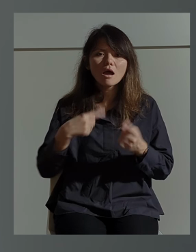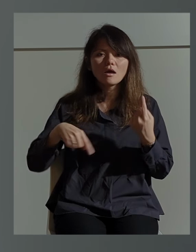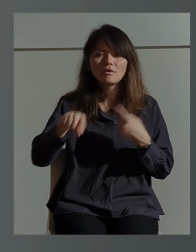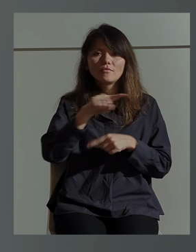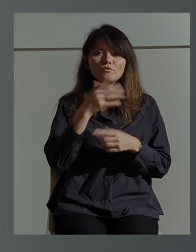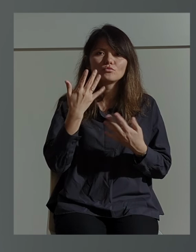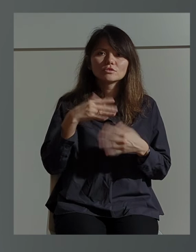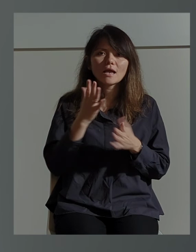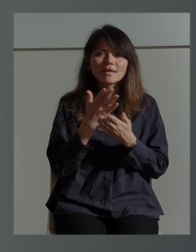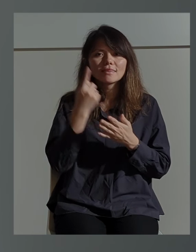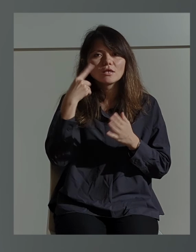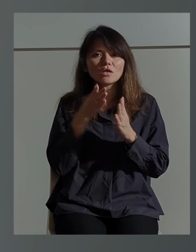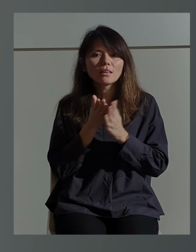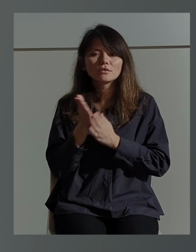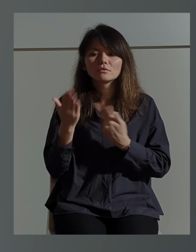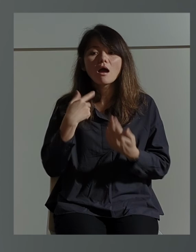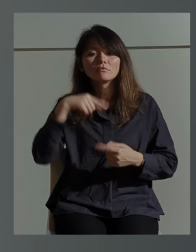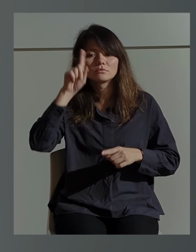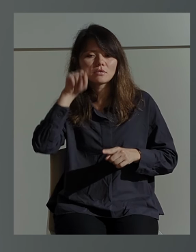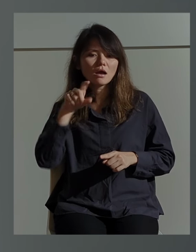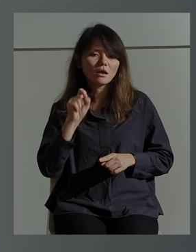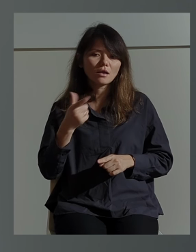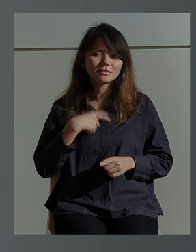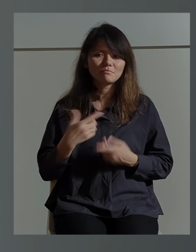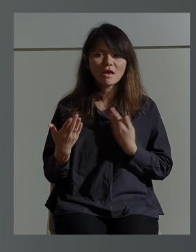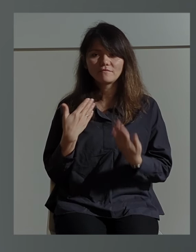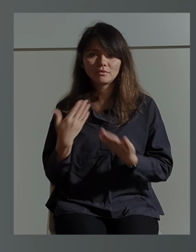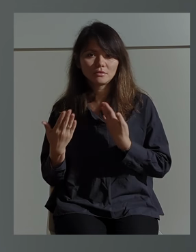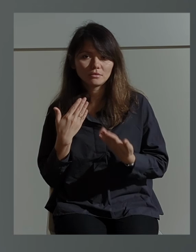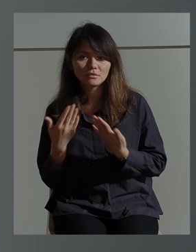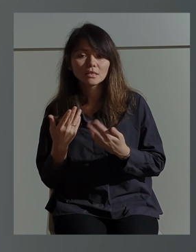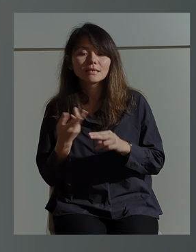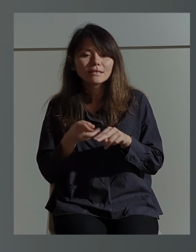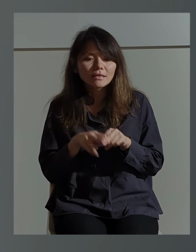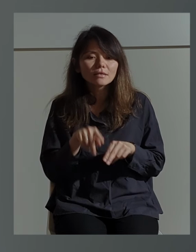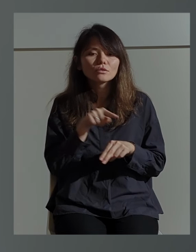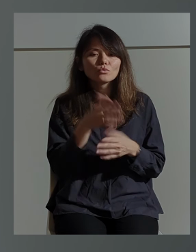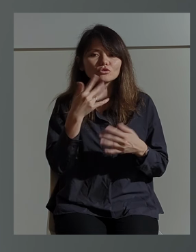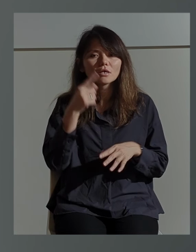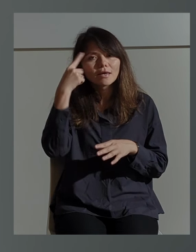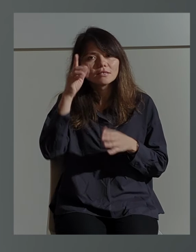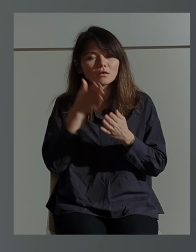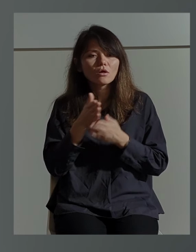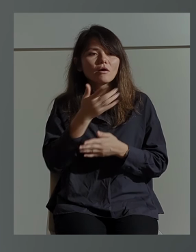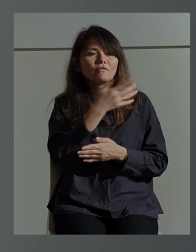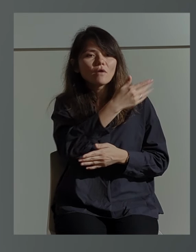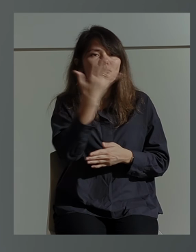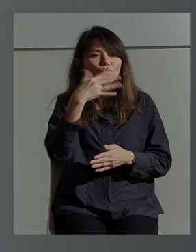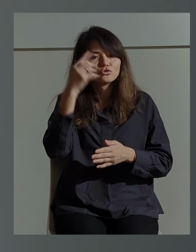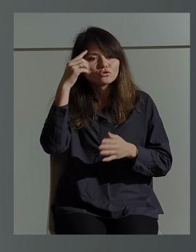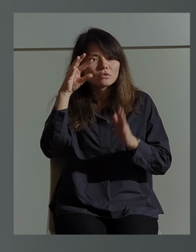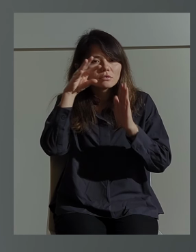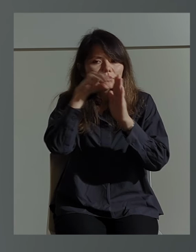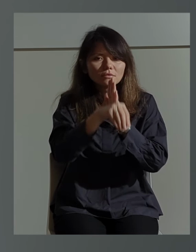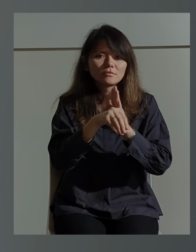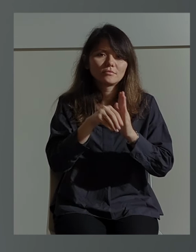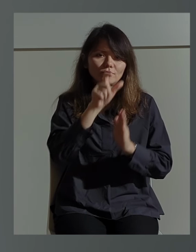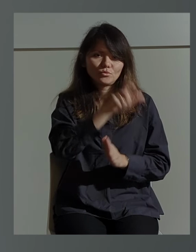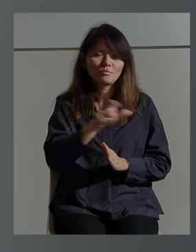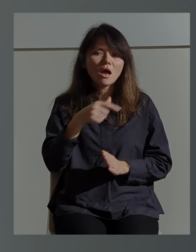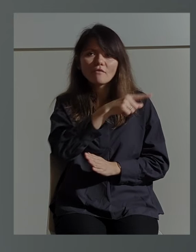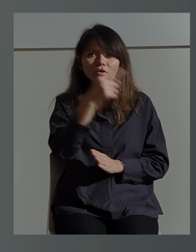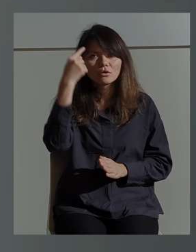идеологические отношения Вы знаете как себя вести Вот это и есть то как действует идеология вам уже вменили субъектность вам уже вменили идентичность вы уже